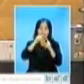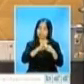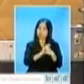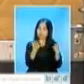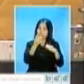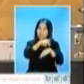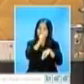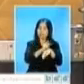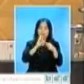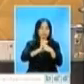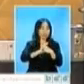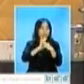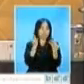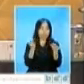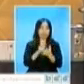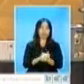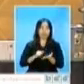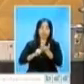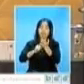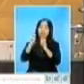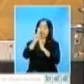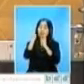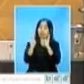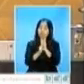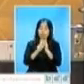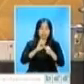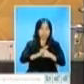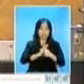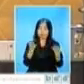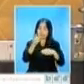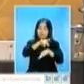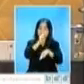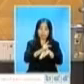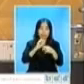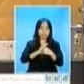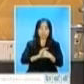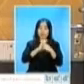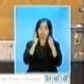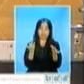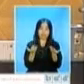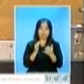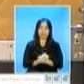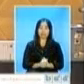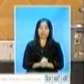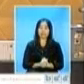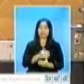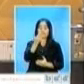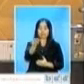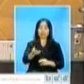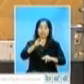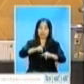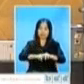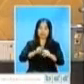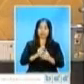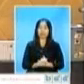การเป็นประธานรัฐสภาในขณะนี้ปิดไมค์ปิดไมค์นะไม่อยากให้ใครพูดนะคะอุ้ยก็เลยยิ่งสร้าง